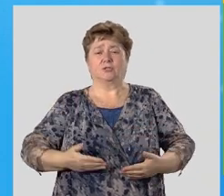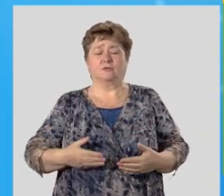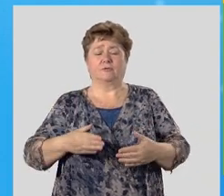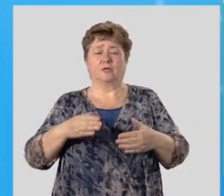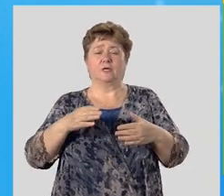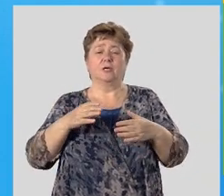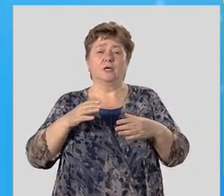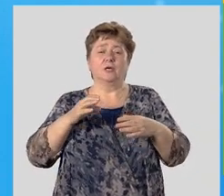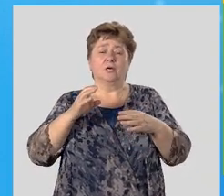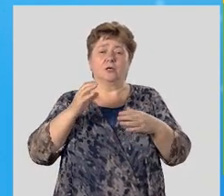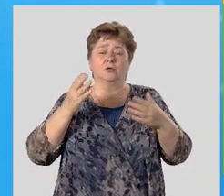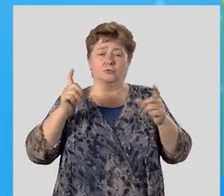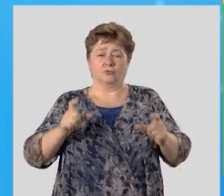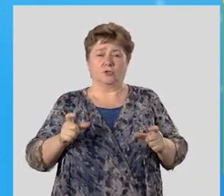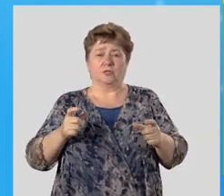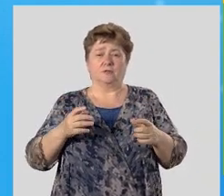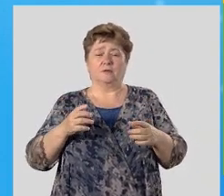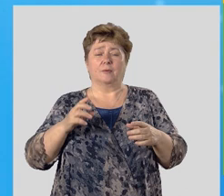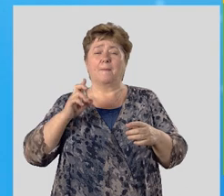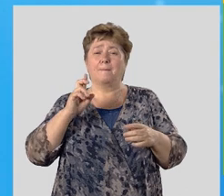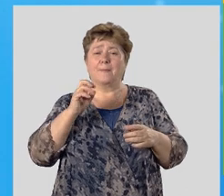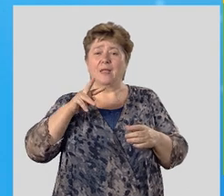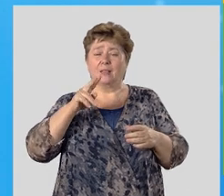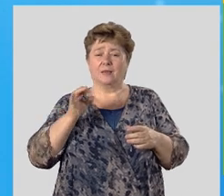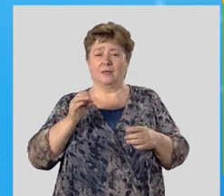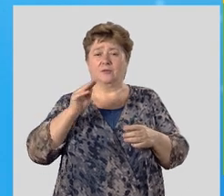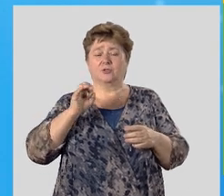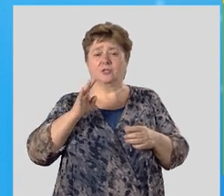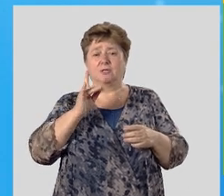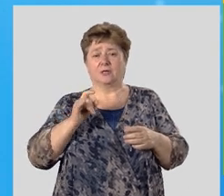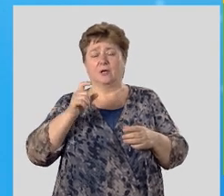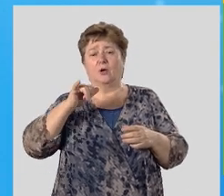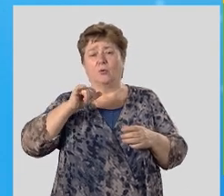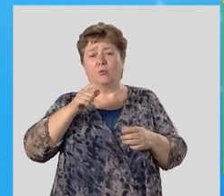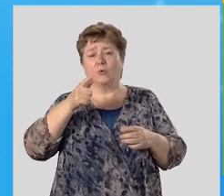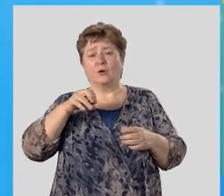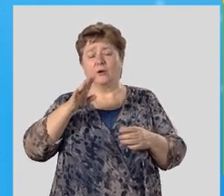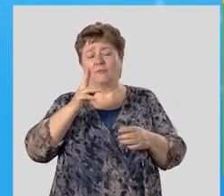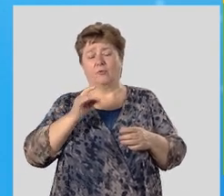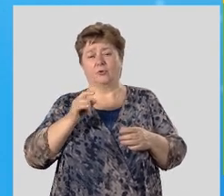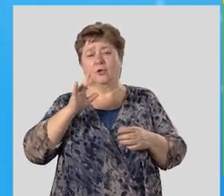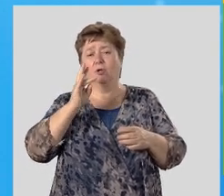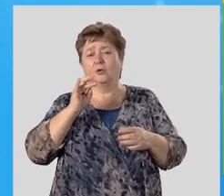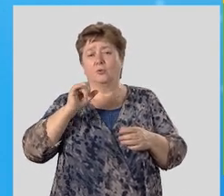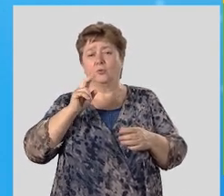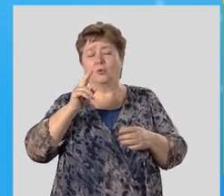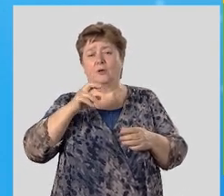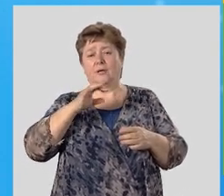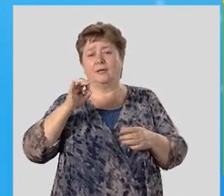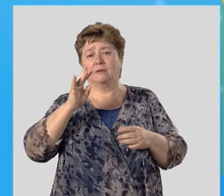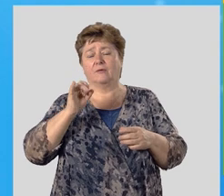из организмов. Это белки, жиры, углеводы и нуклеиновые